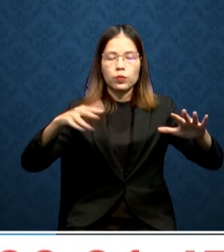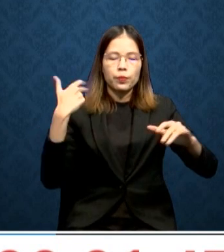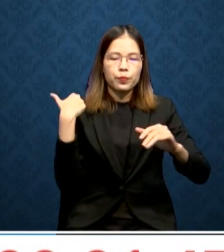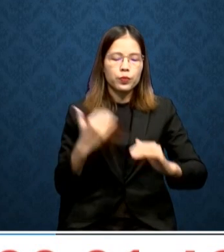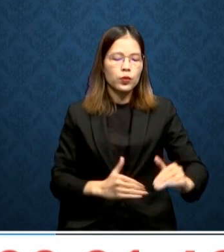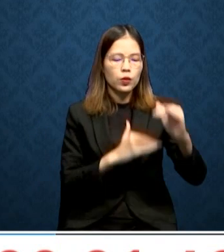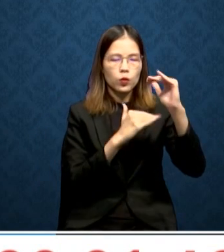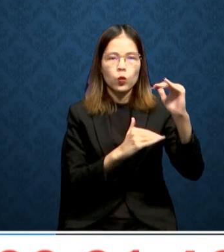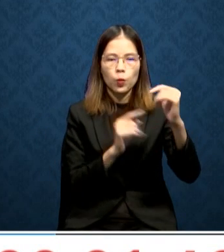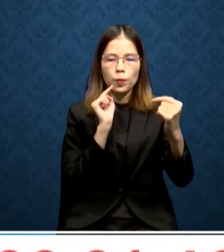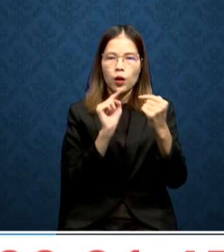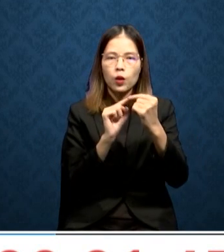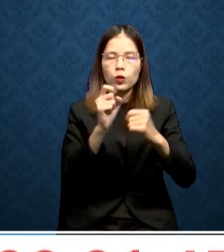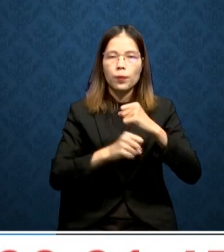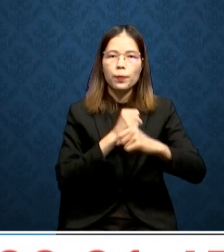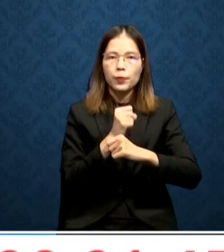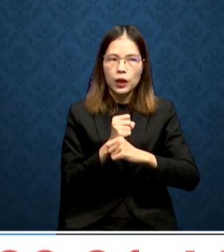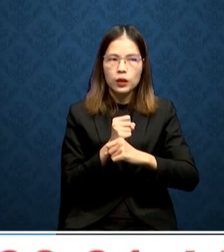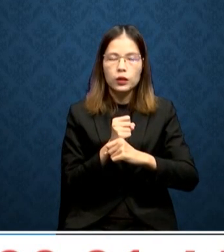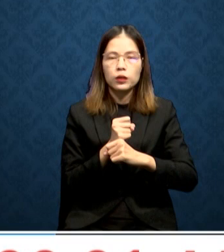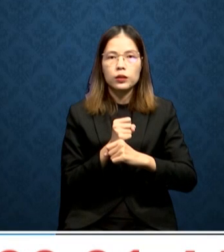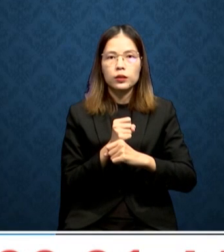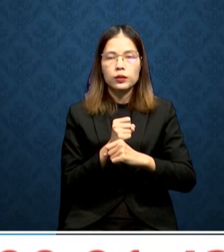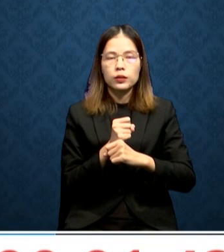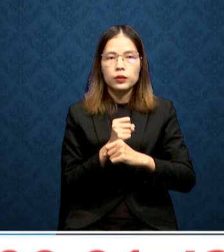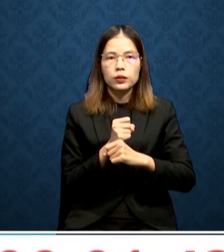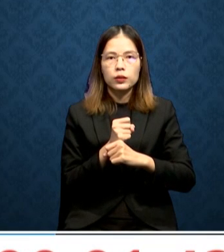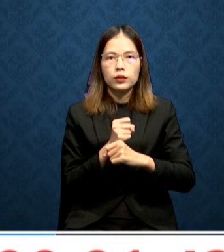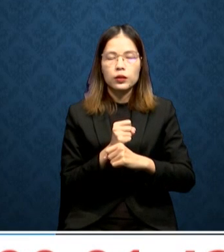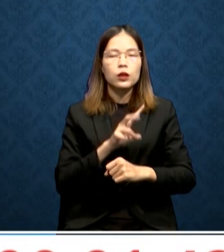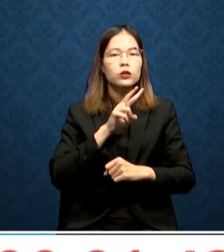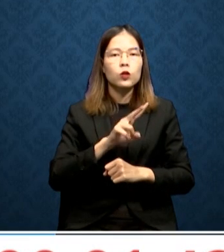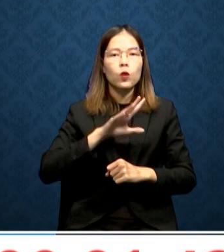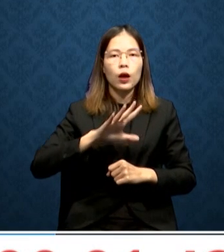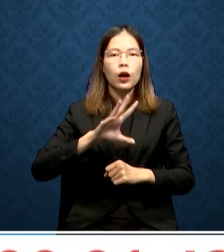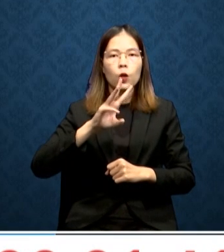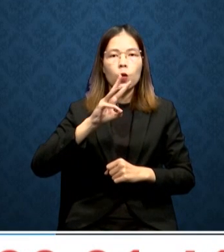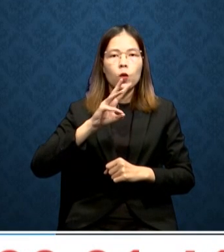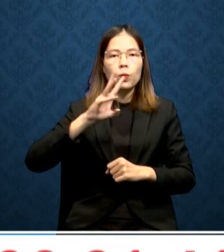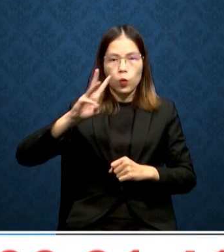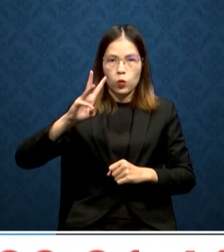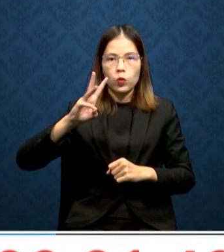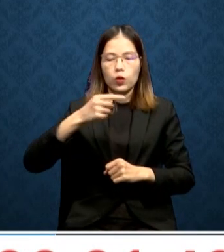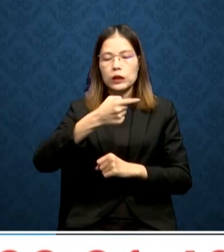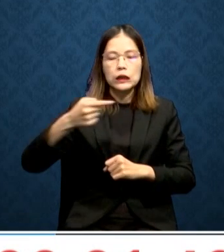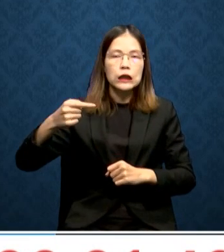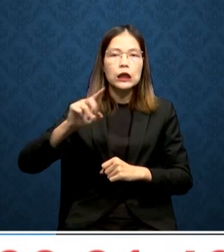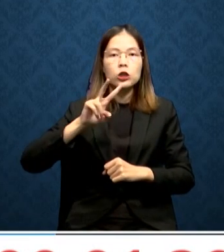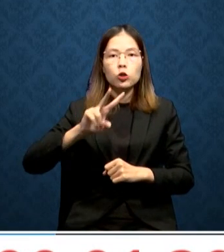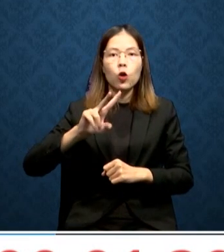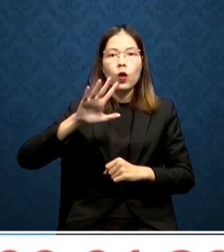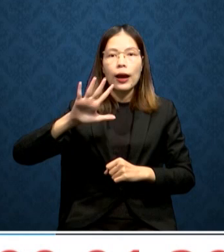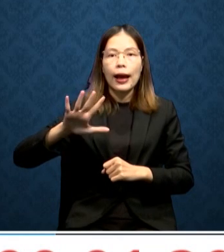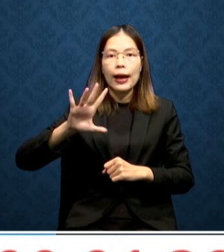หมายตัวชี้วัดตั้งแต่ปีงบประมาณที่2566จนถึง